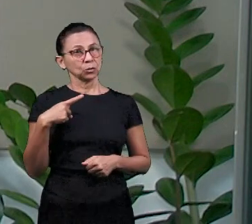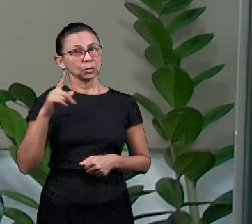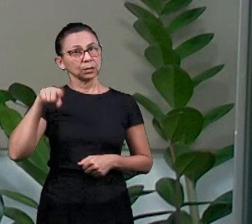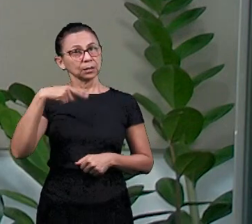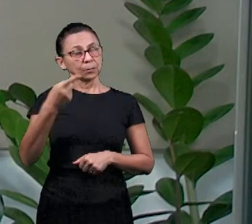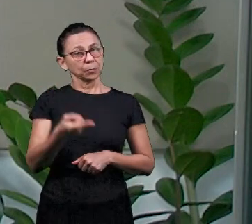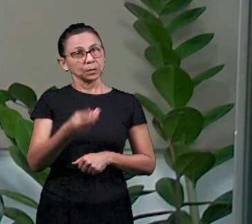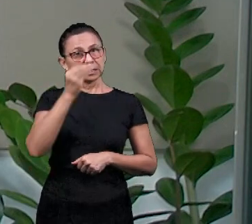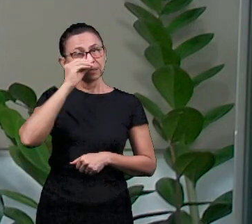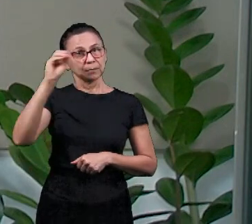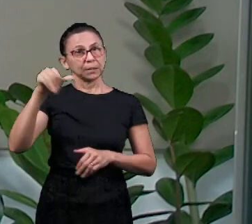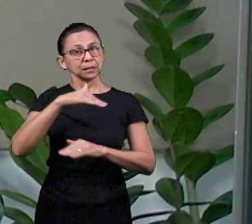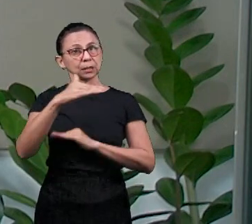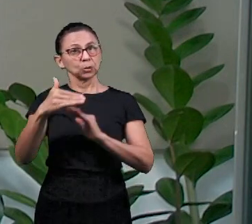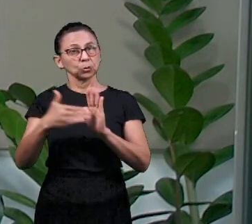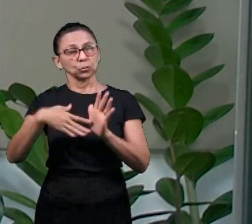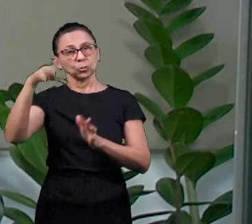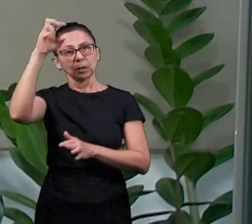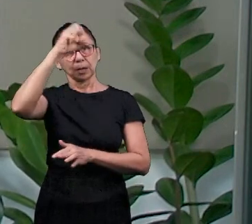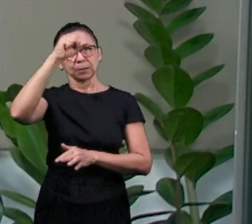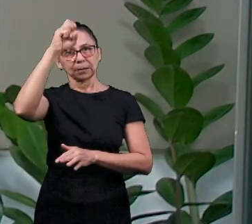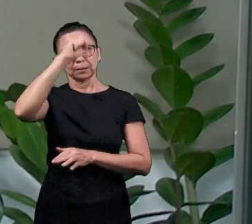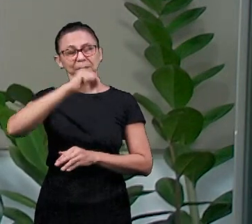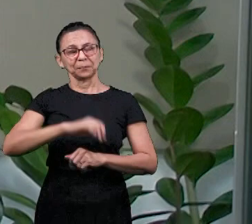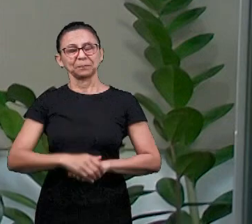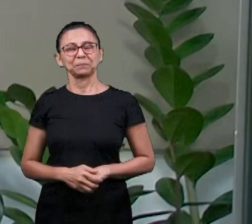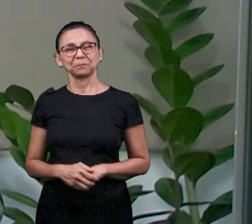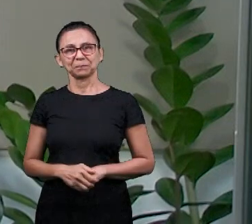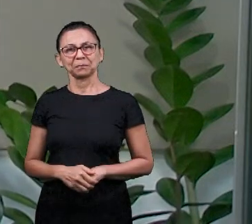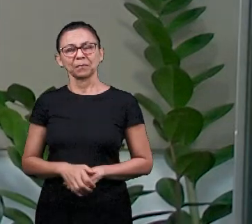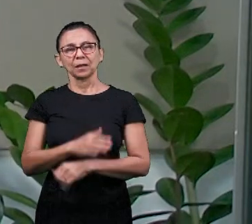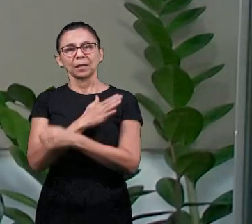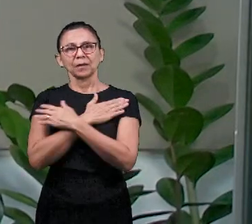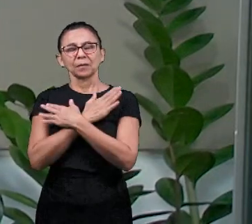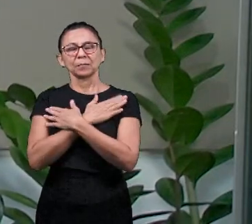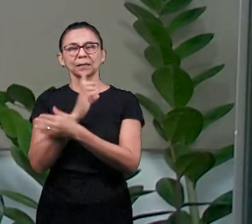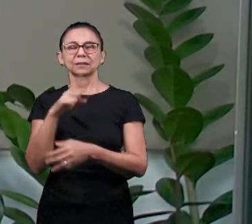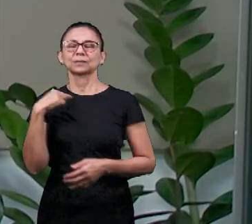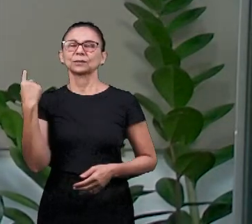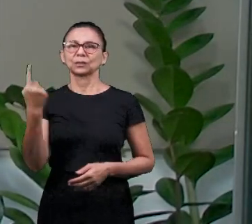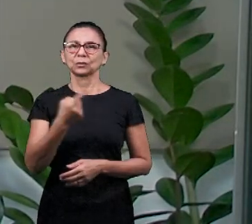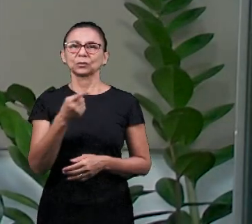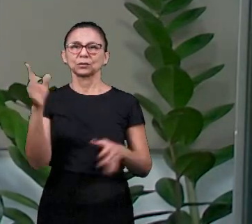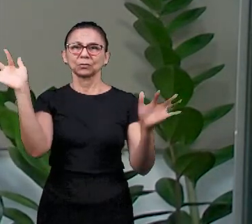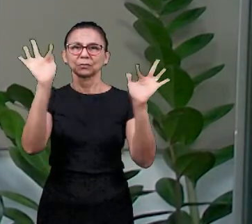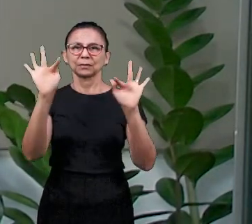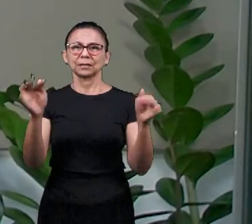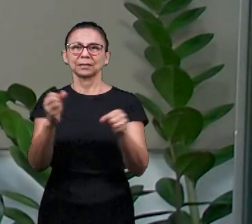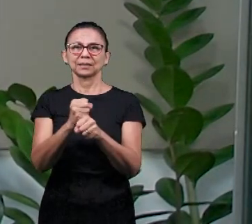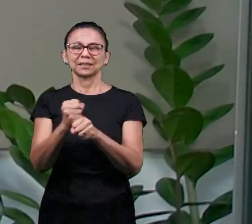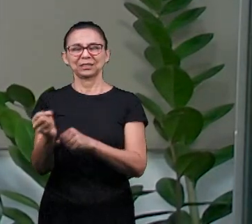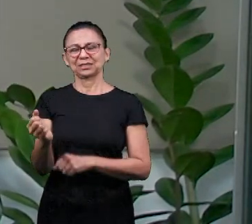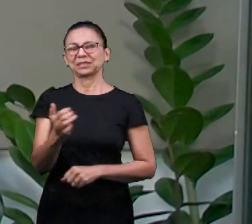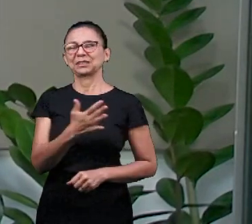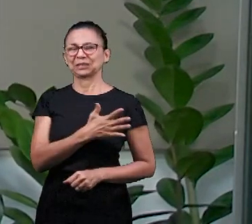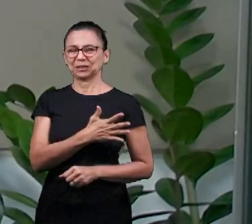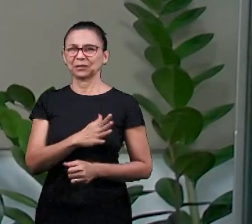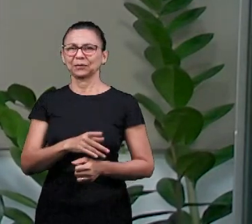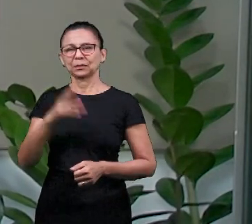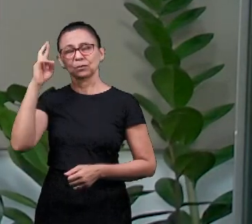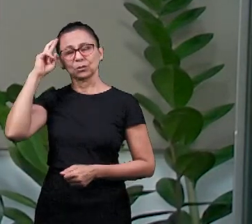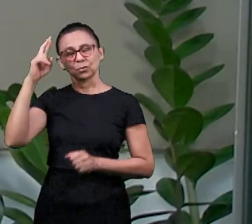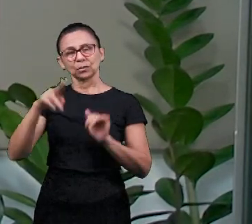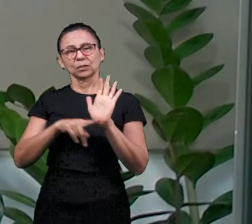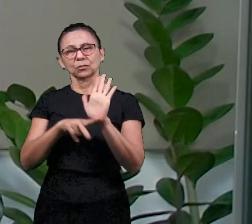frères, nos salutations fraternelles, nous souhaitons à tous une nouvelle année heureuse. Que Dieu bénisse à tous. Nous sommes debout tant que Dieu va